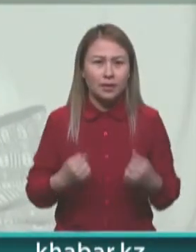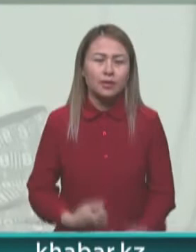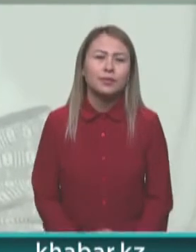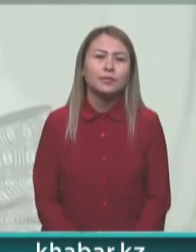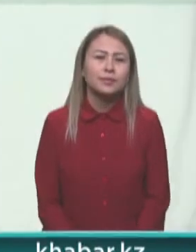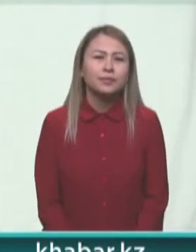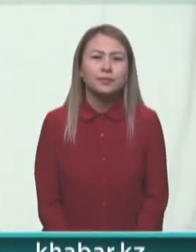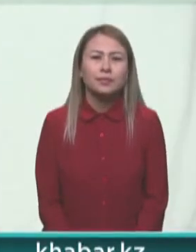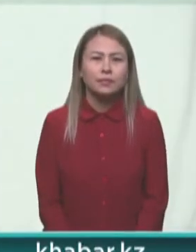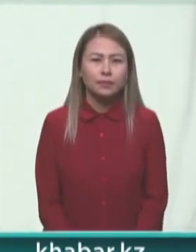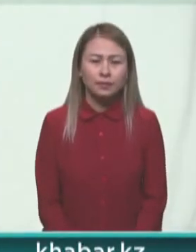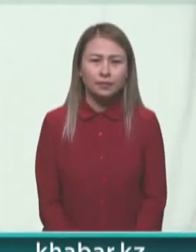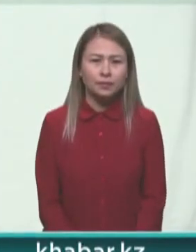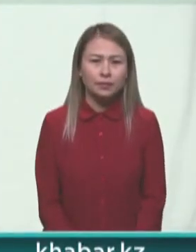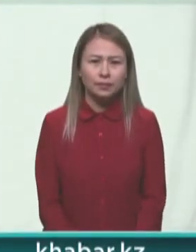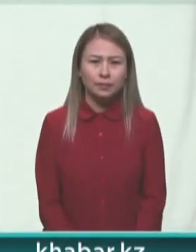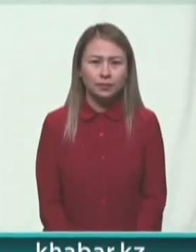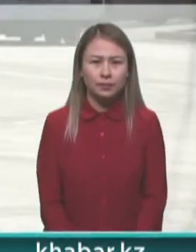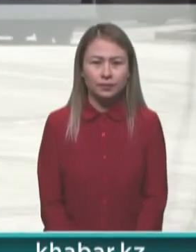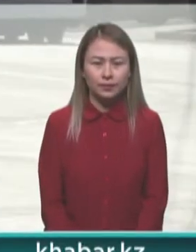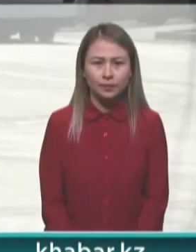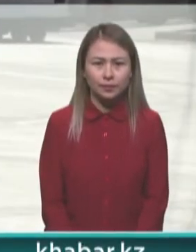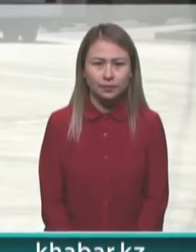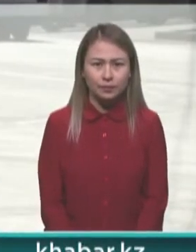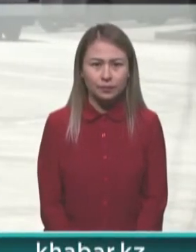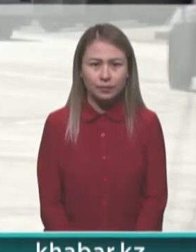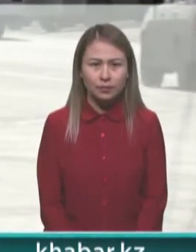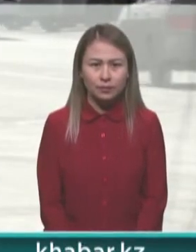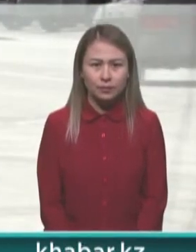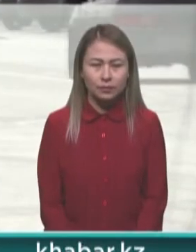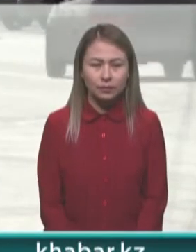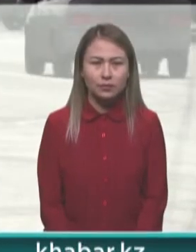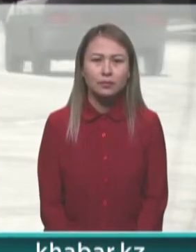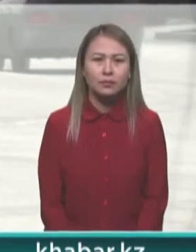Ақмарал Есімханова, Марат Игіліков және Алексей Мельницкий, Павлодар облысы, хабар.